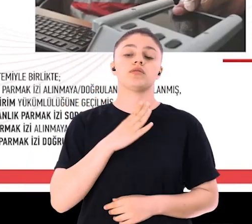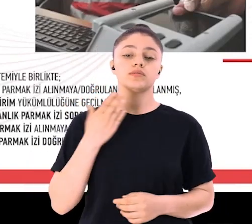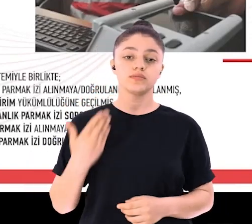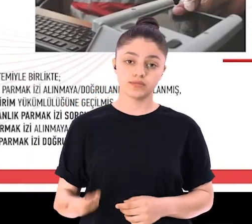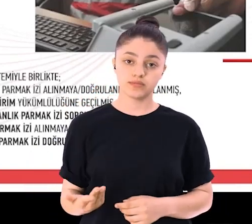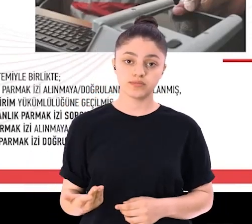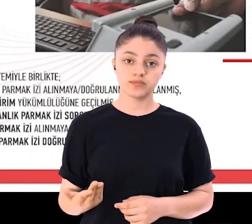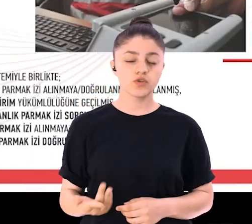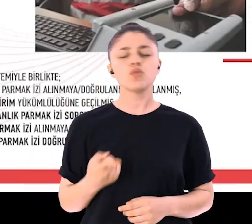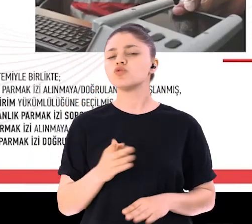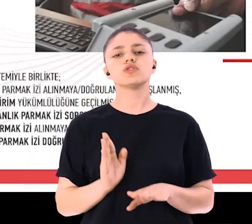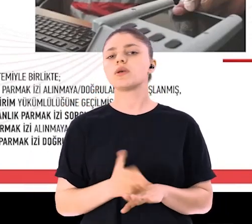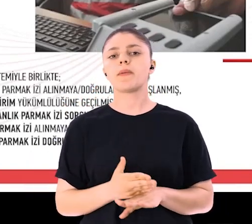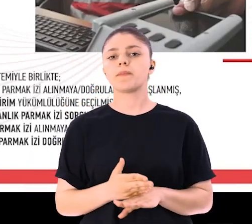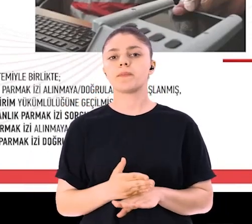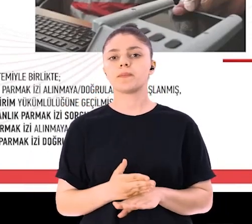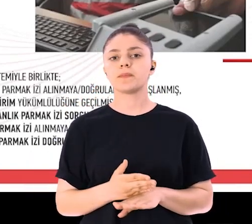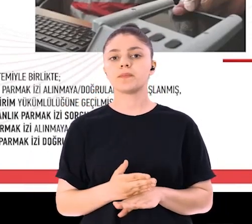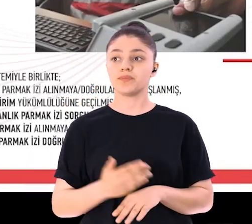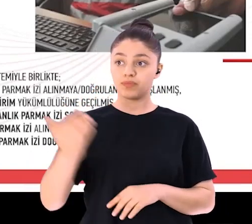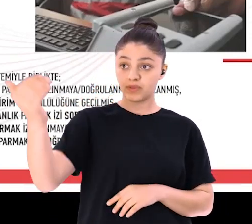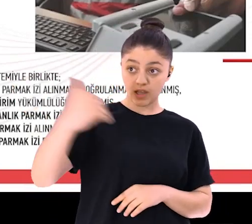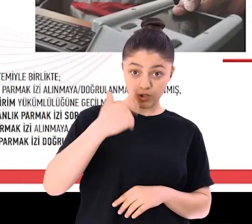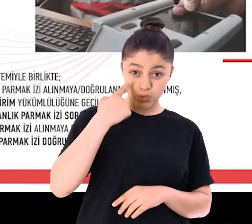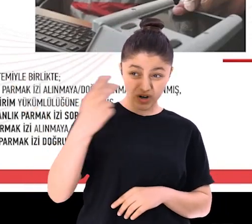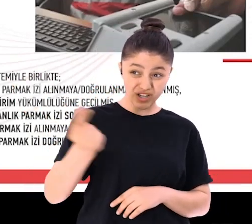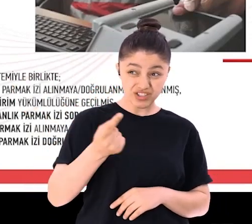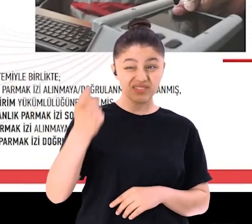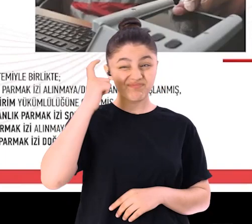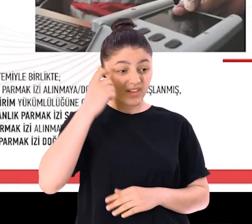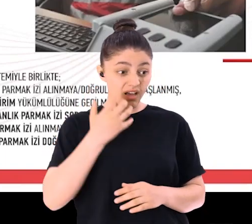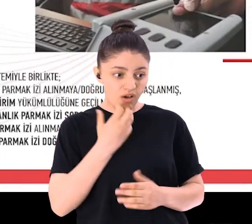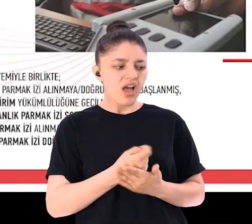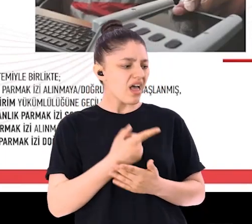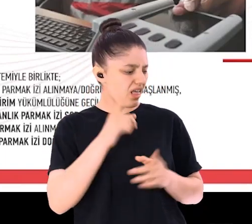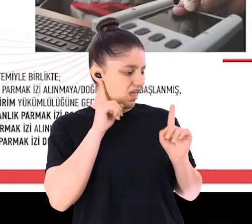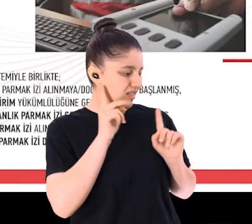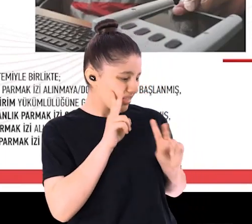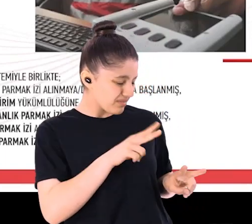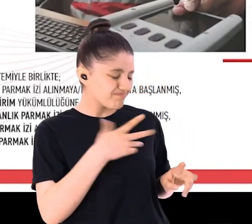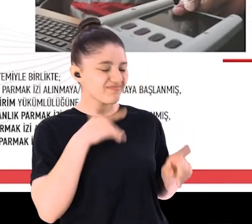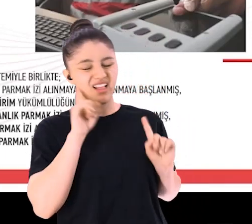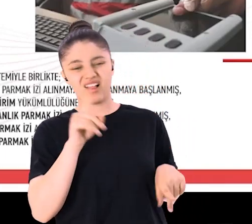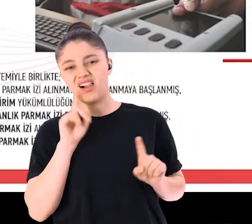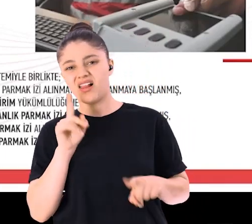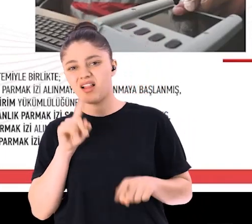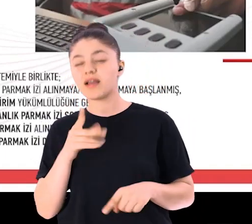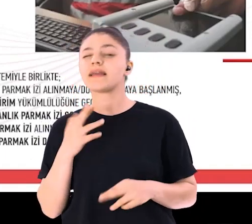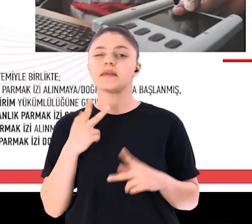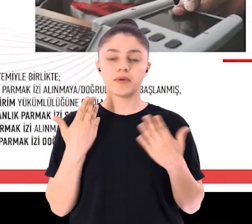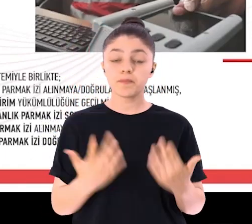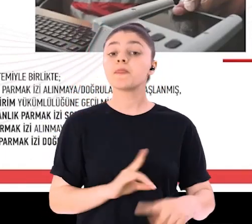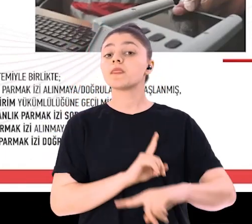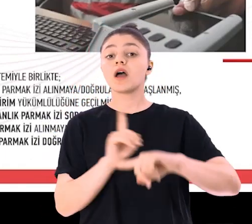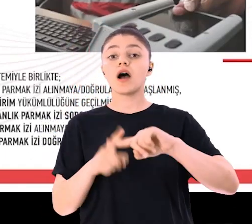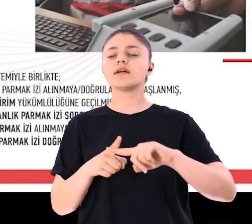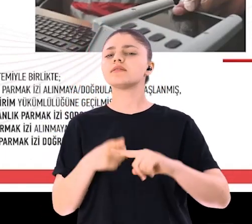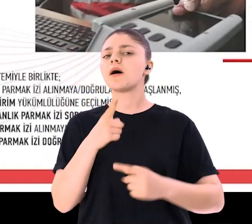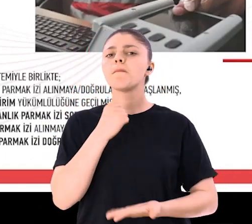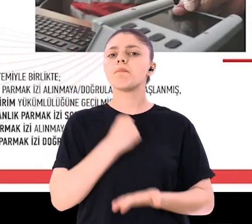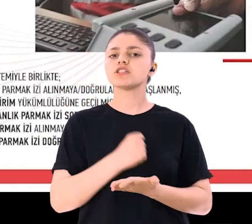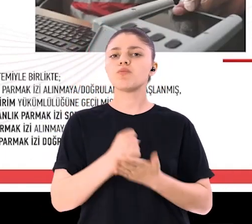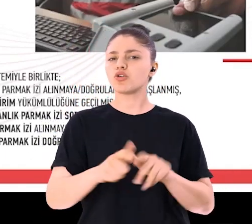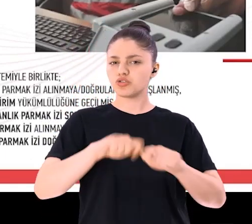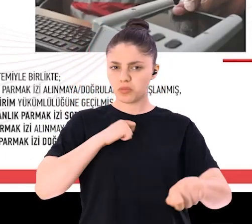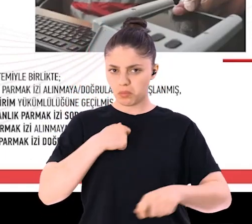bir vize taahhütnamesi imzalattık. Bu niçin? Gelişi durdurabilmek için. Artı,